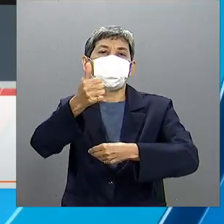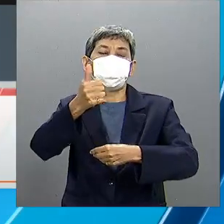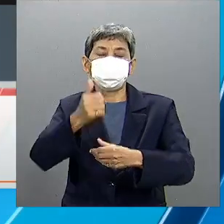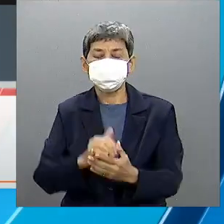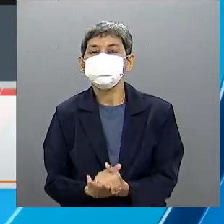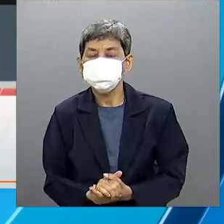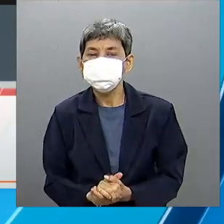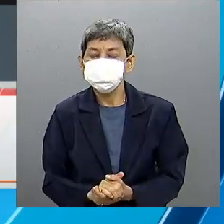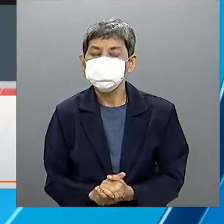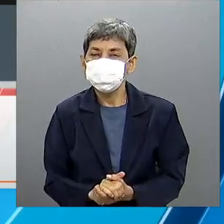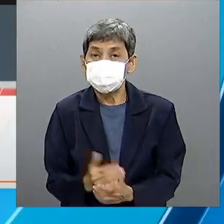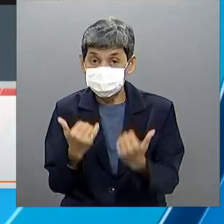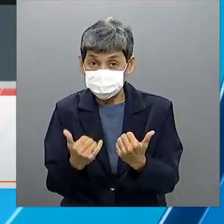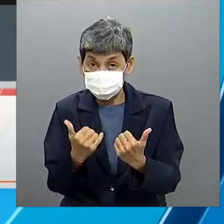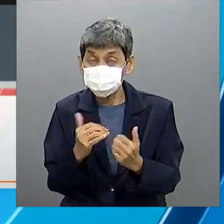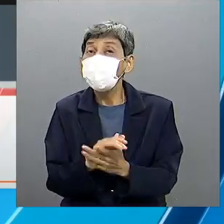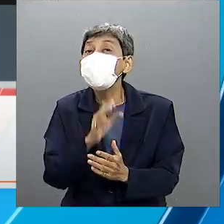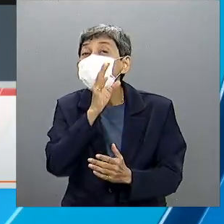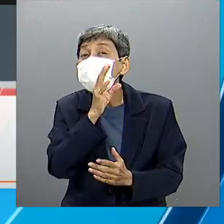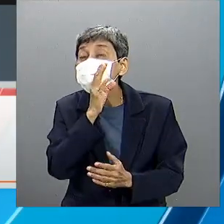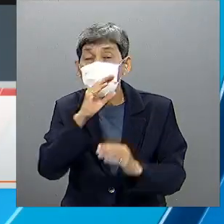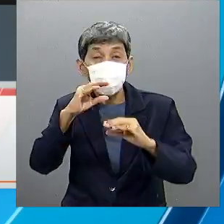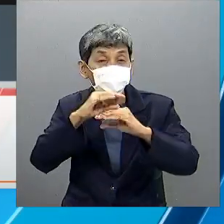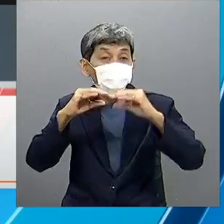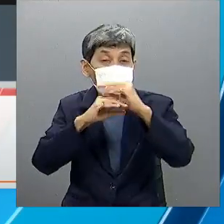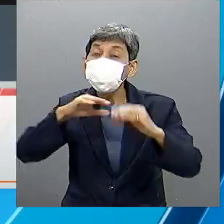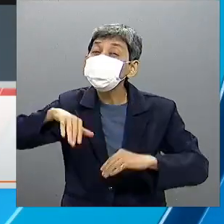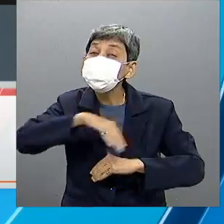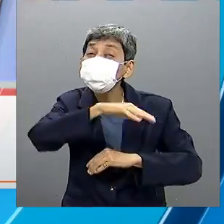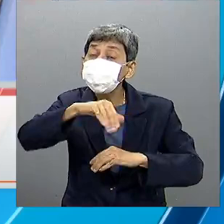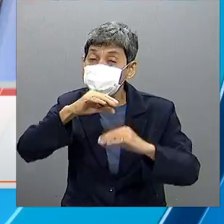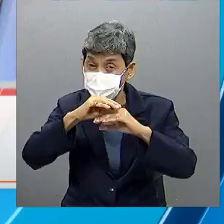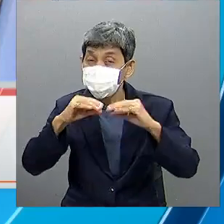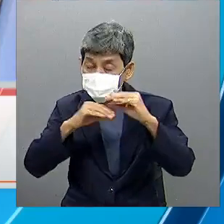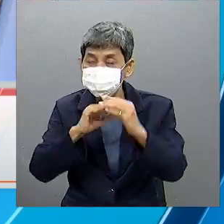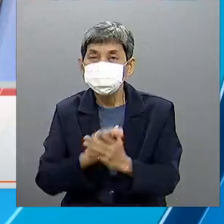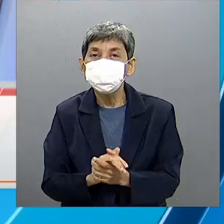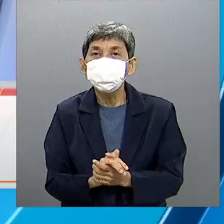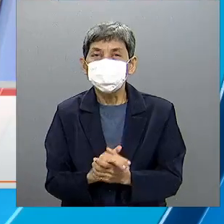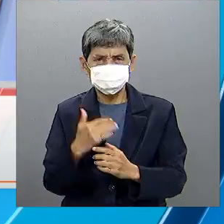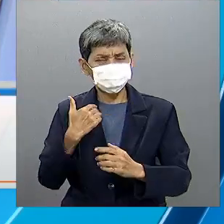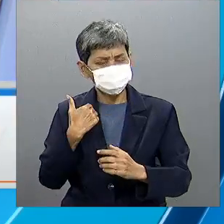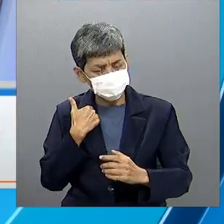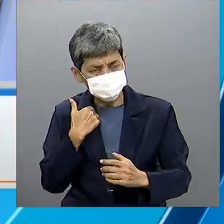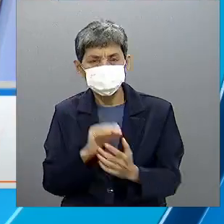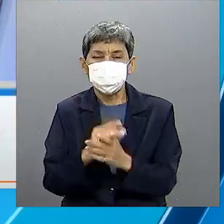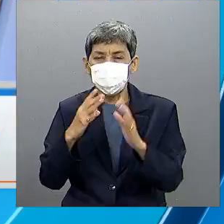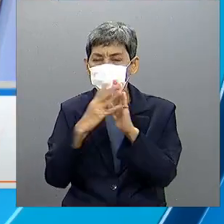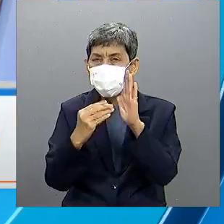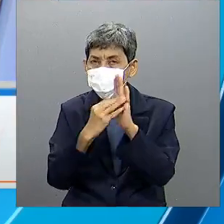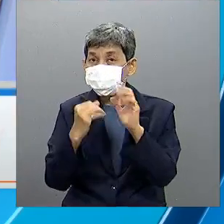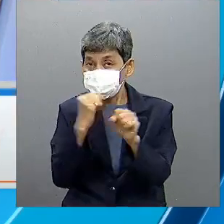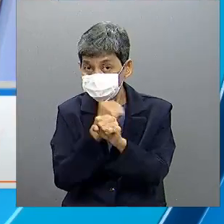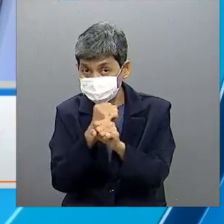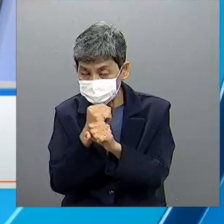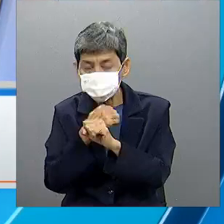ากับว่าอย่างปกติถ้าเป็นโครงการโดยทั่วไปเนาะคุณปูอันนี้ต้องว่าก่อนว่าก็จะมีเรื่องของการฝึกอบรมนะคะมีให้เด็กๆอา